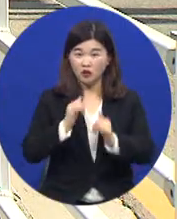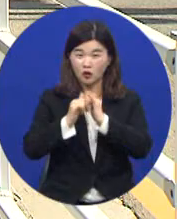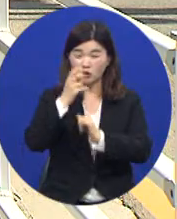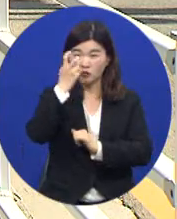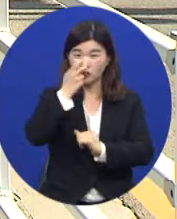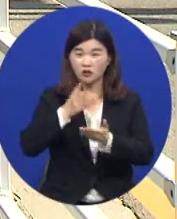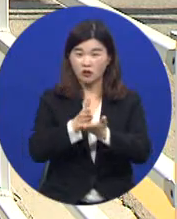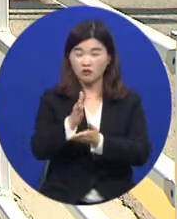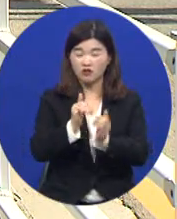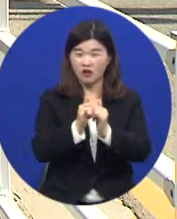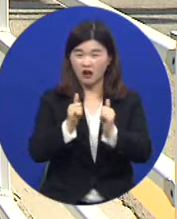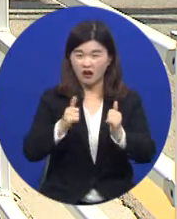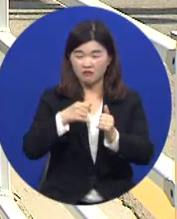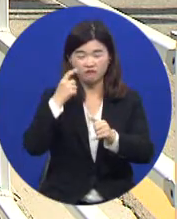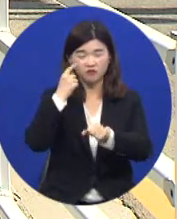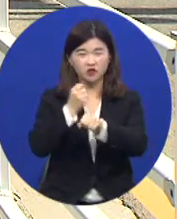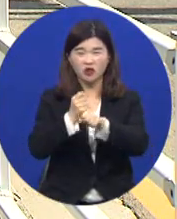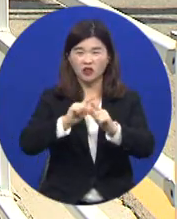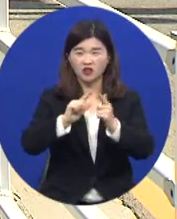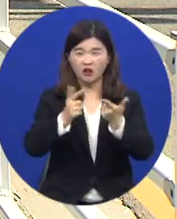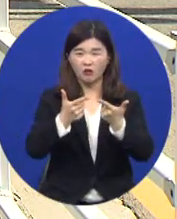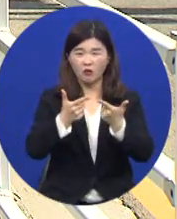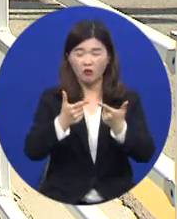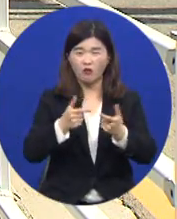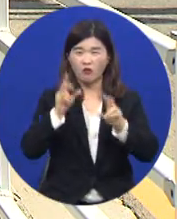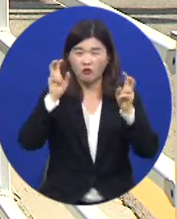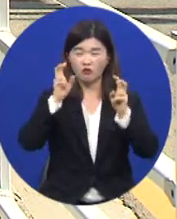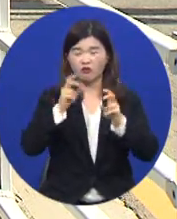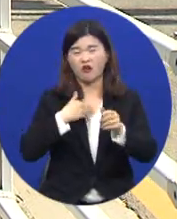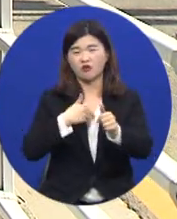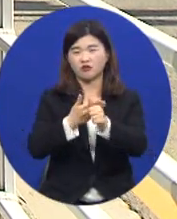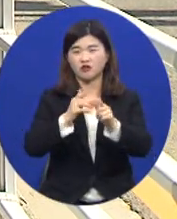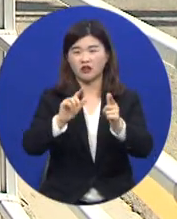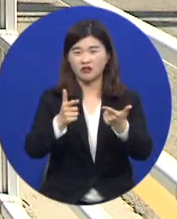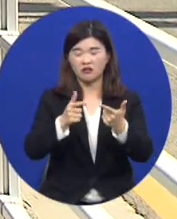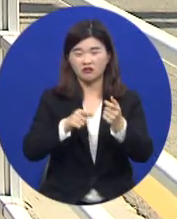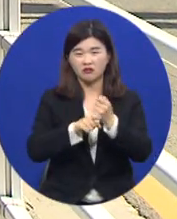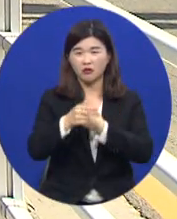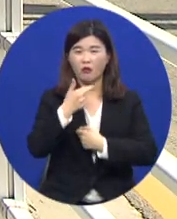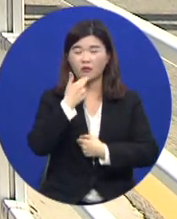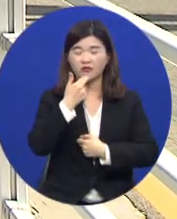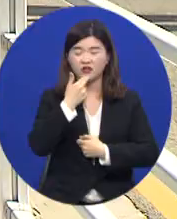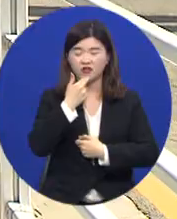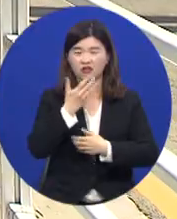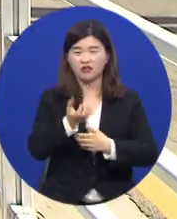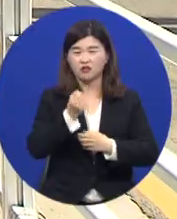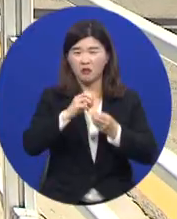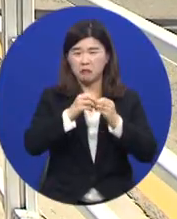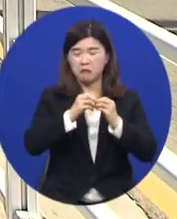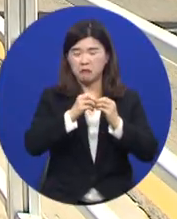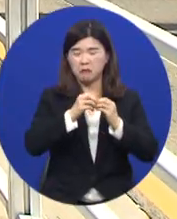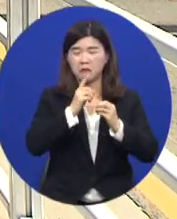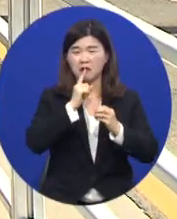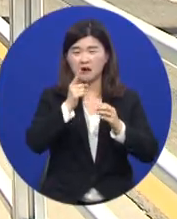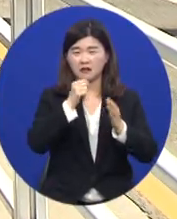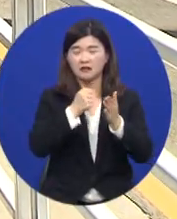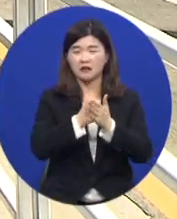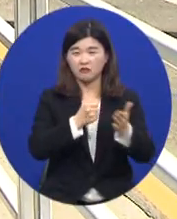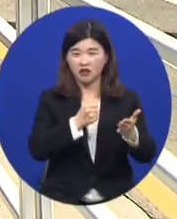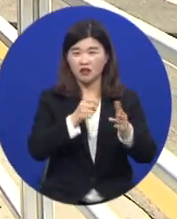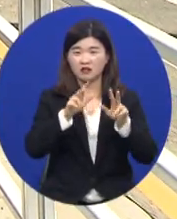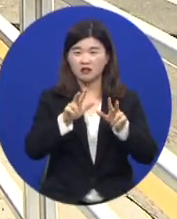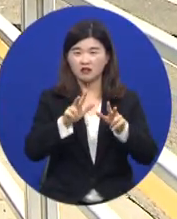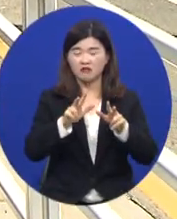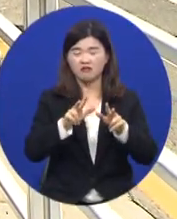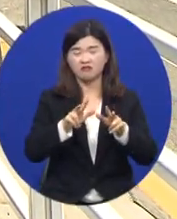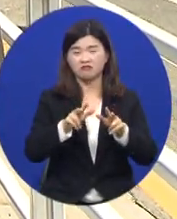여론조사 전문가들이 분석하지도 않았고 언론사들도 보도하지 않은 근거 없는 해석을 놓고 엉뚱한 논쟁을 벌이는 바람에